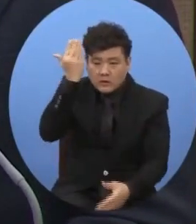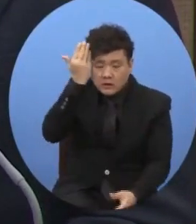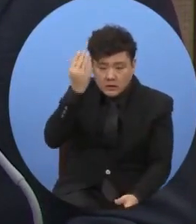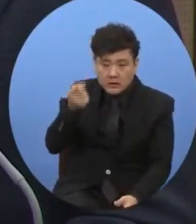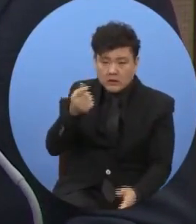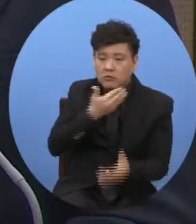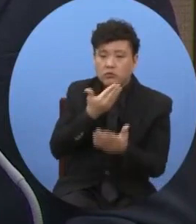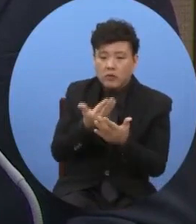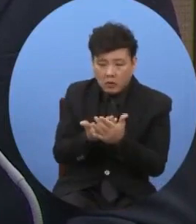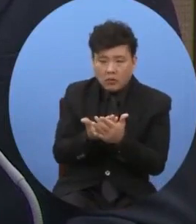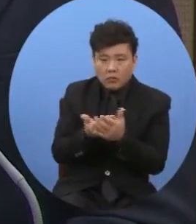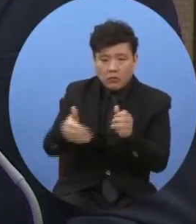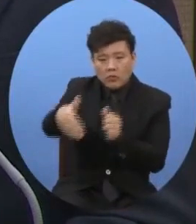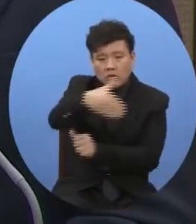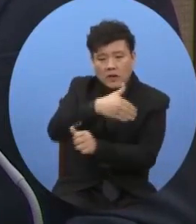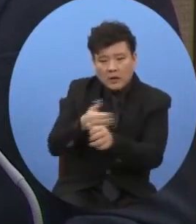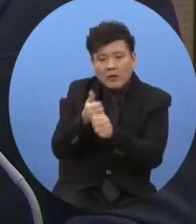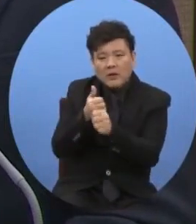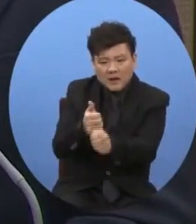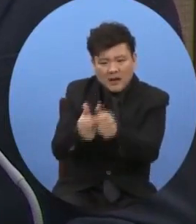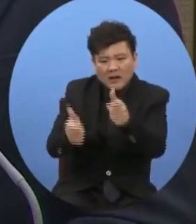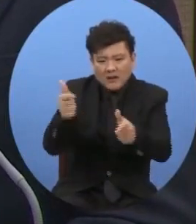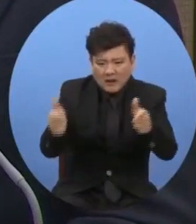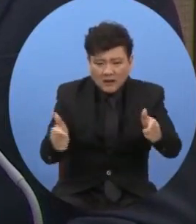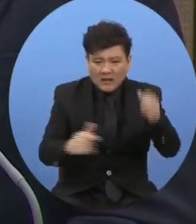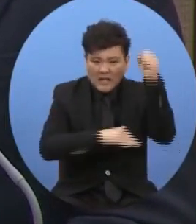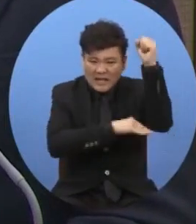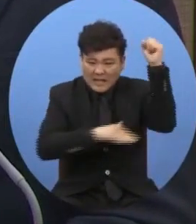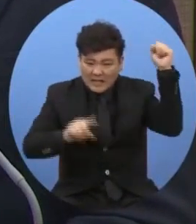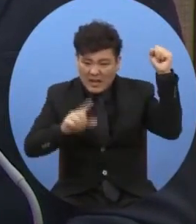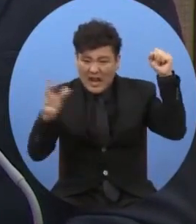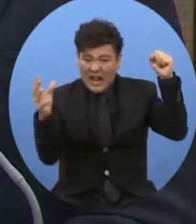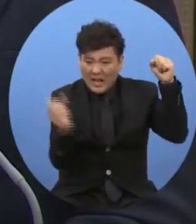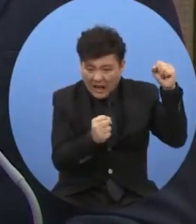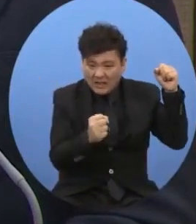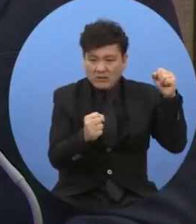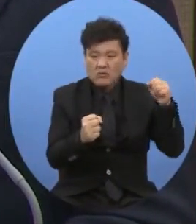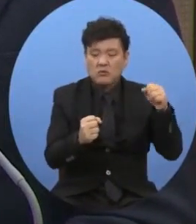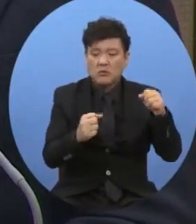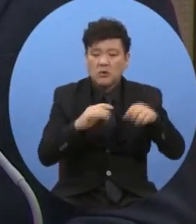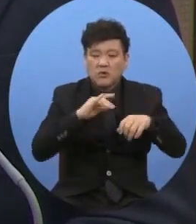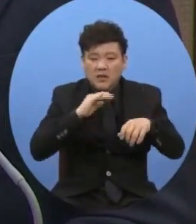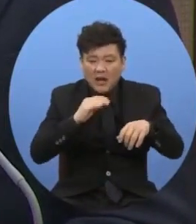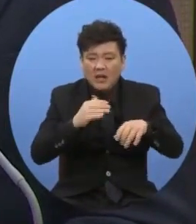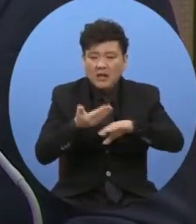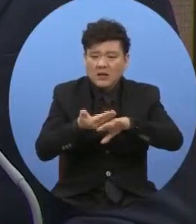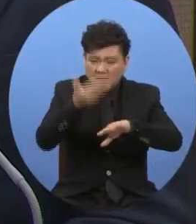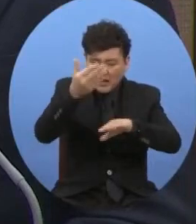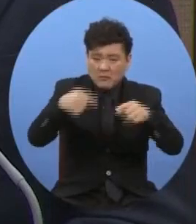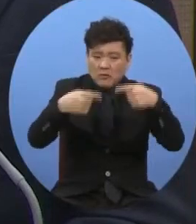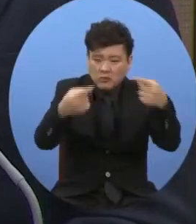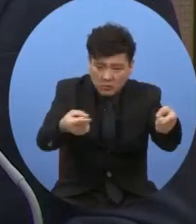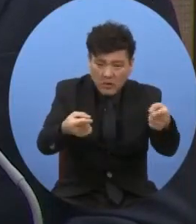사안들도 있을 수 있습니다. 그걸 뭐 일률적으로 평가해서 몇 살 이상은 나가라 들어가라 이건 그렇죠. 사실은 네. 조금